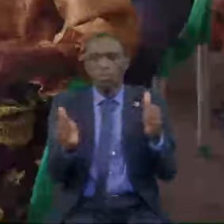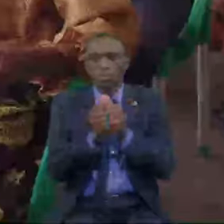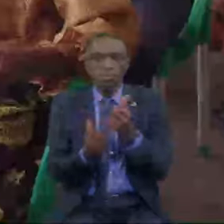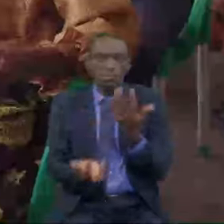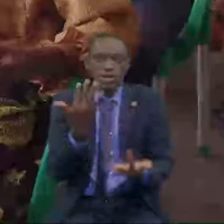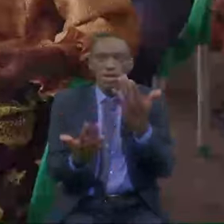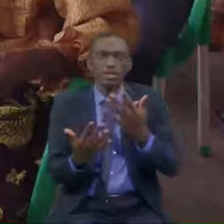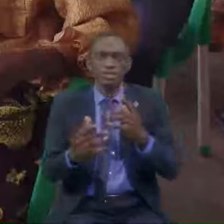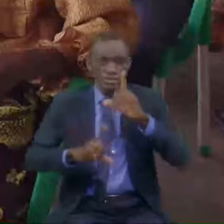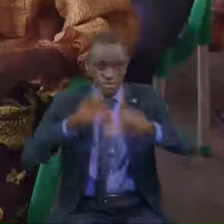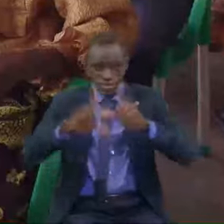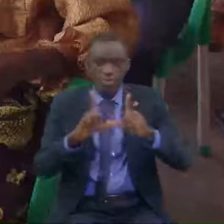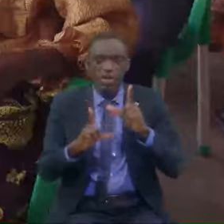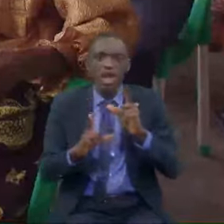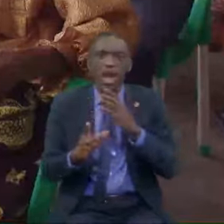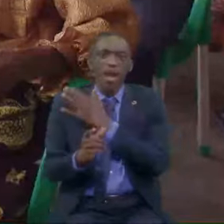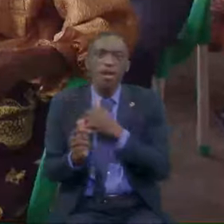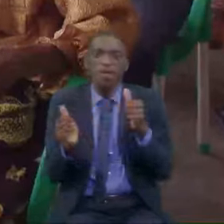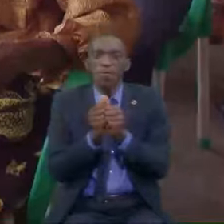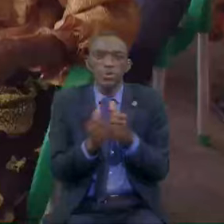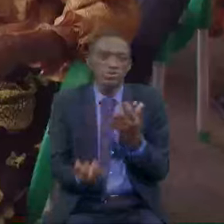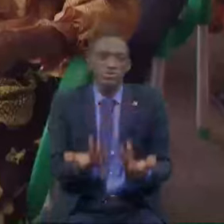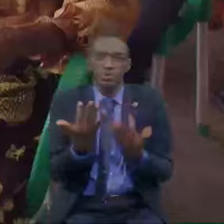Que quelqu'un crie du feu.